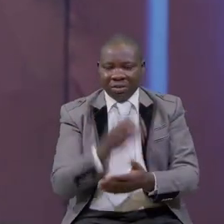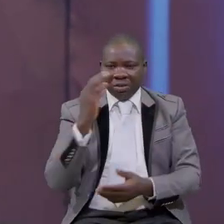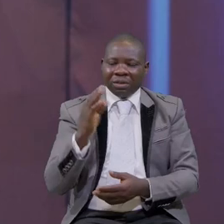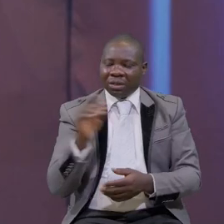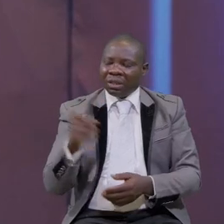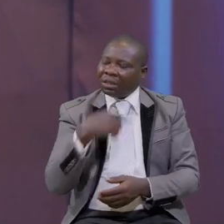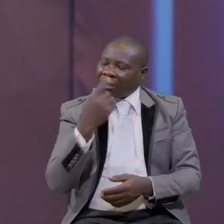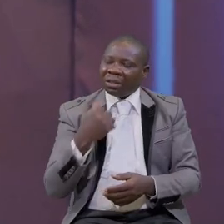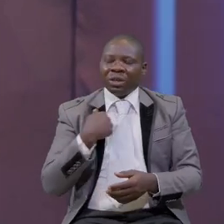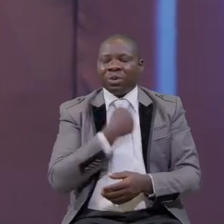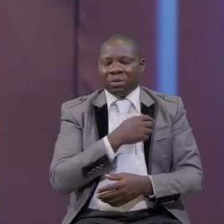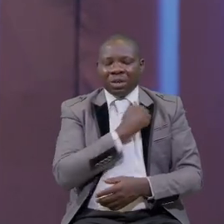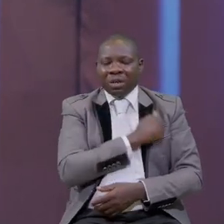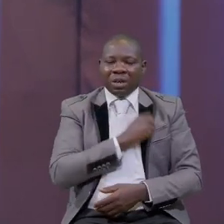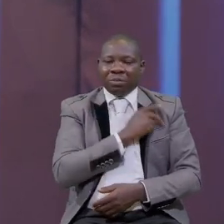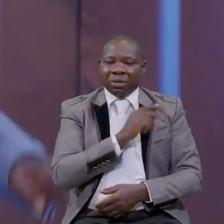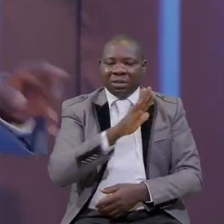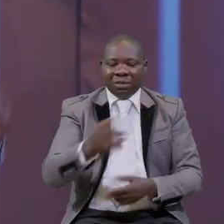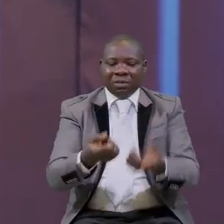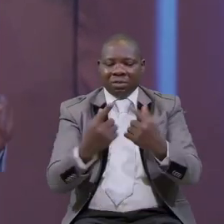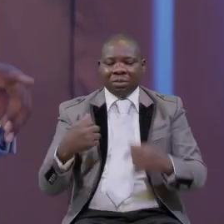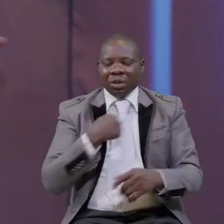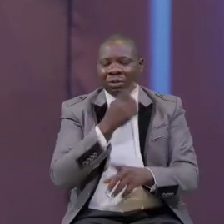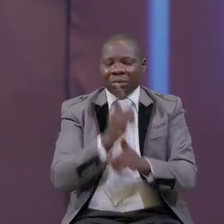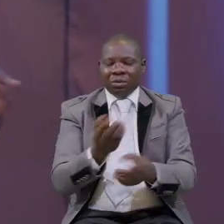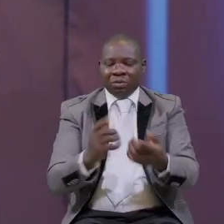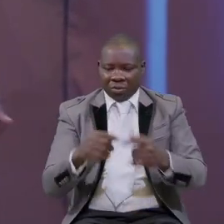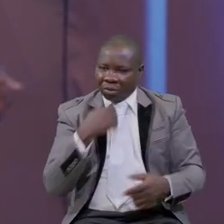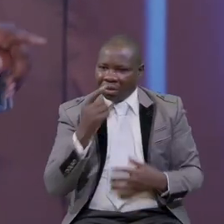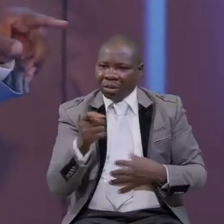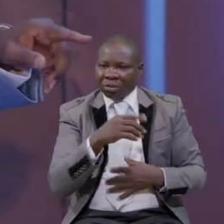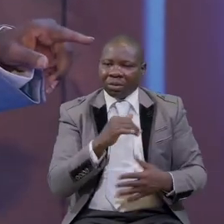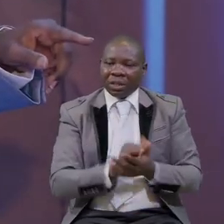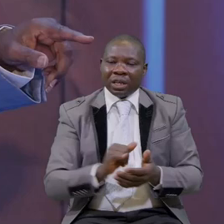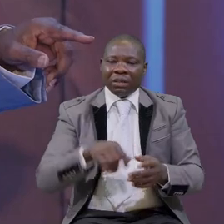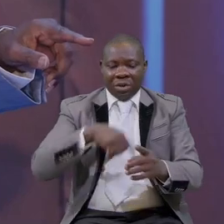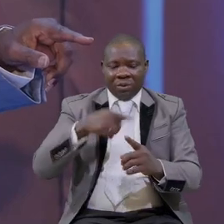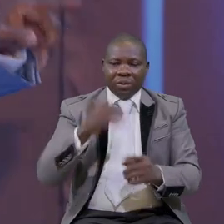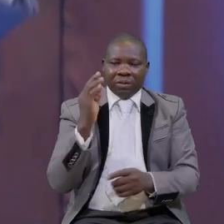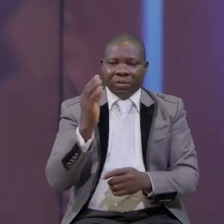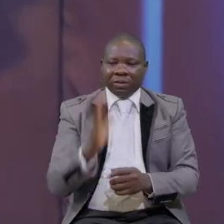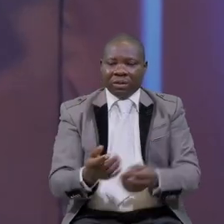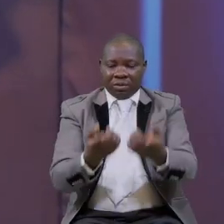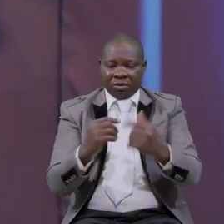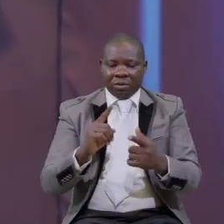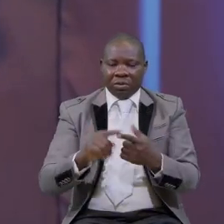on t'apprécie ta venue, hein? Mais on veut te dire, quand l'évangile tel est venu dans ce lieu-là, il